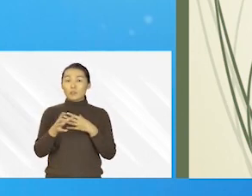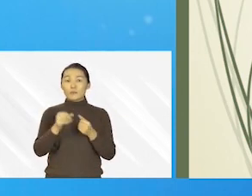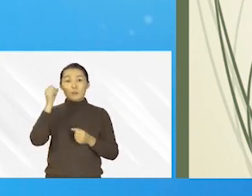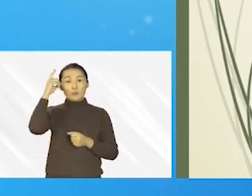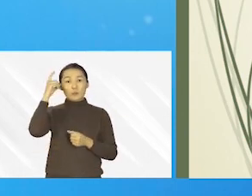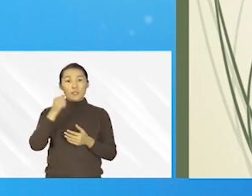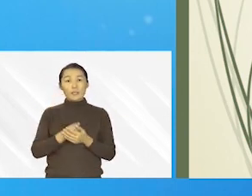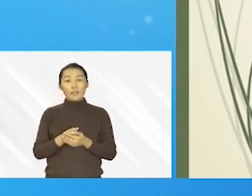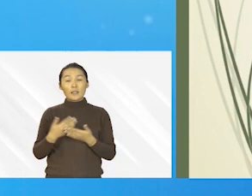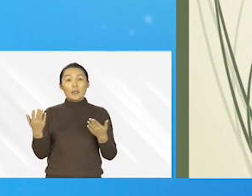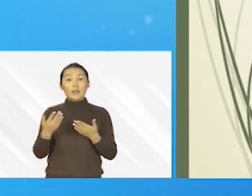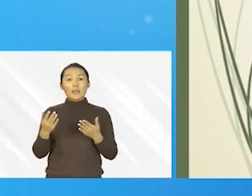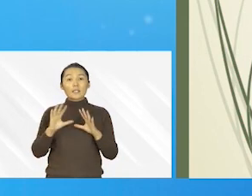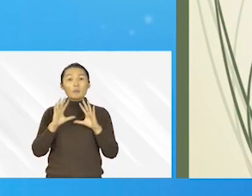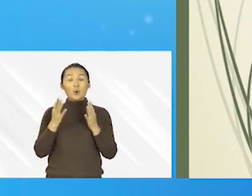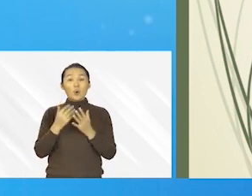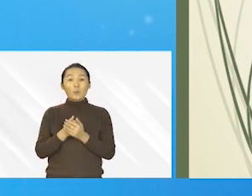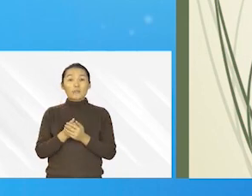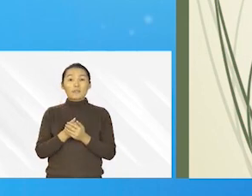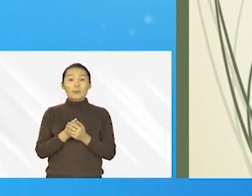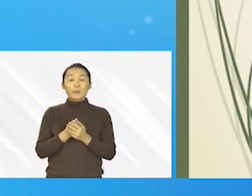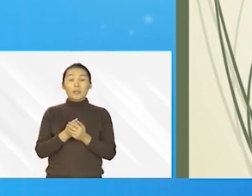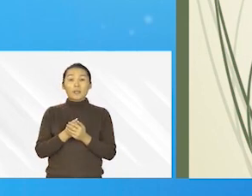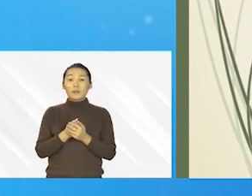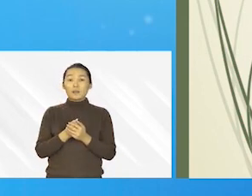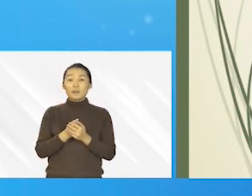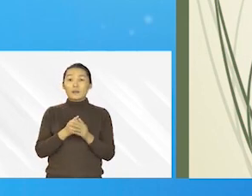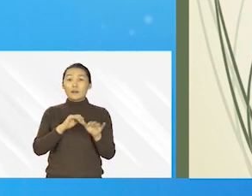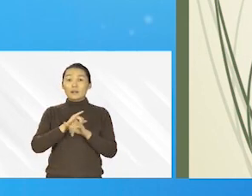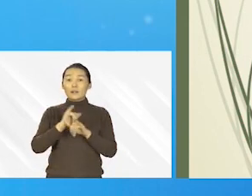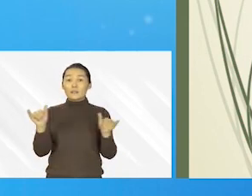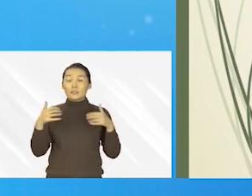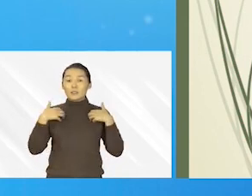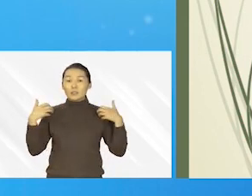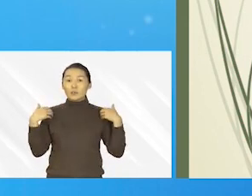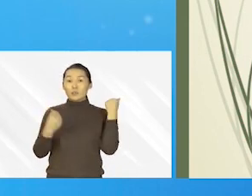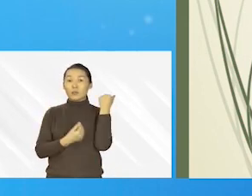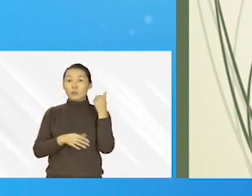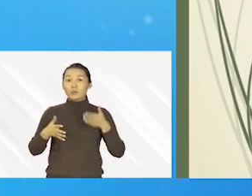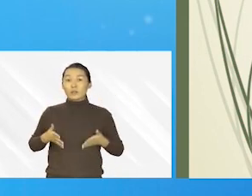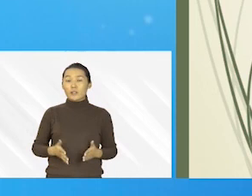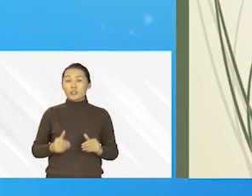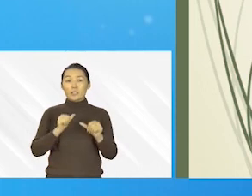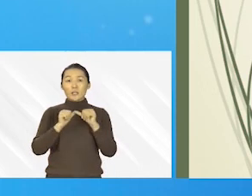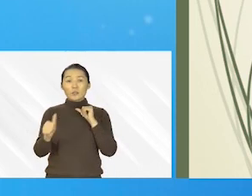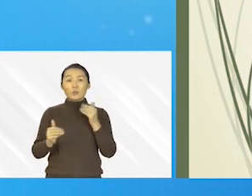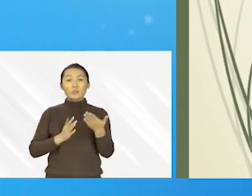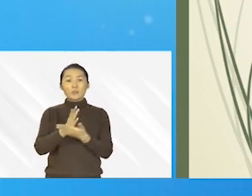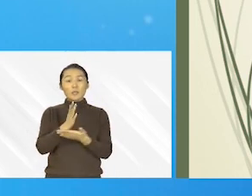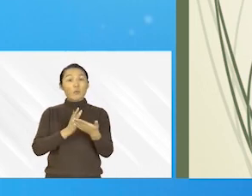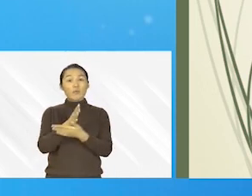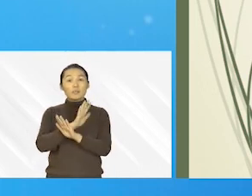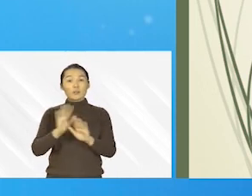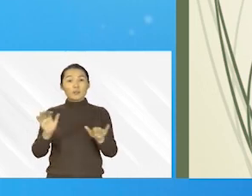узнали, каким образом проходит развитие животных после рождения, особенности прямого и